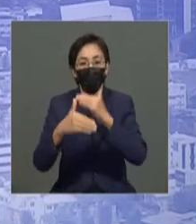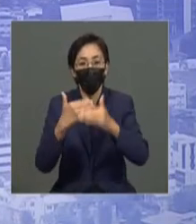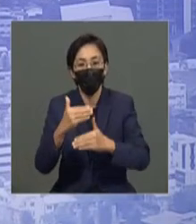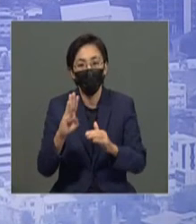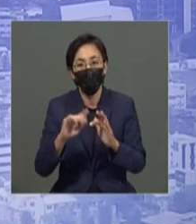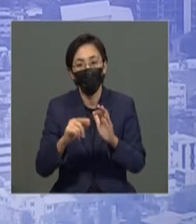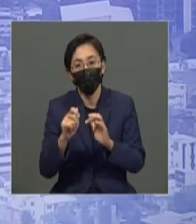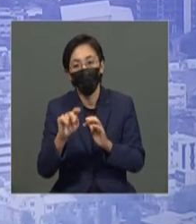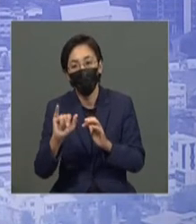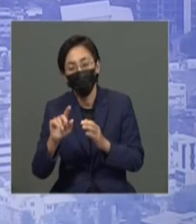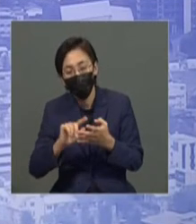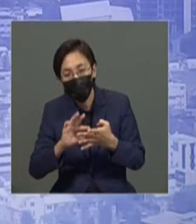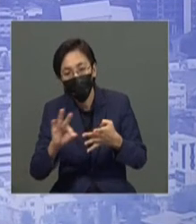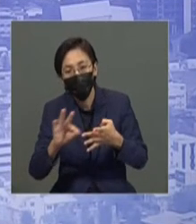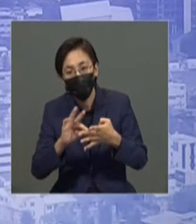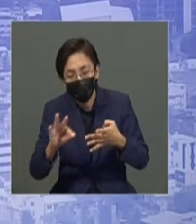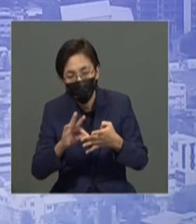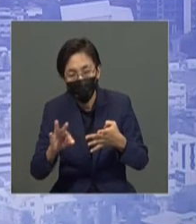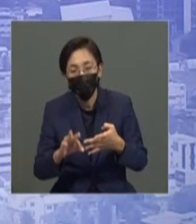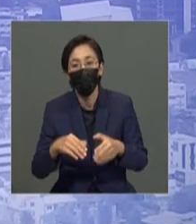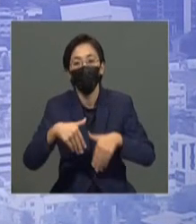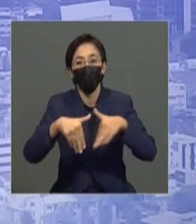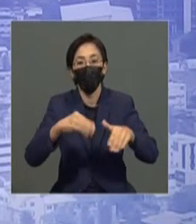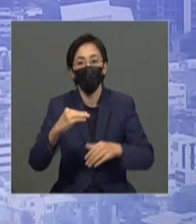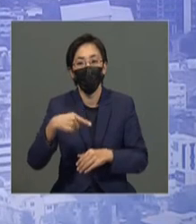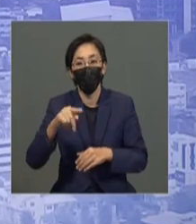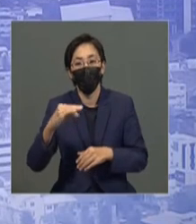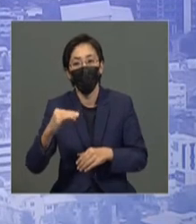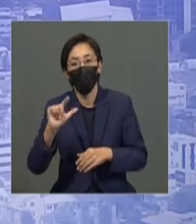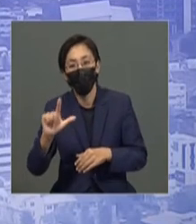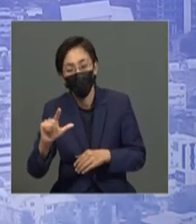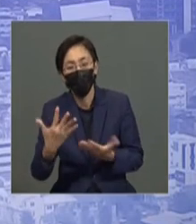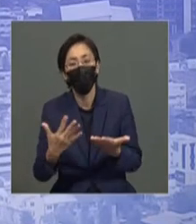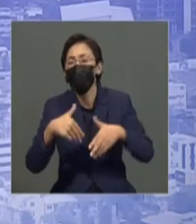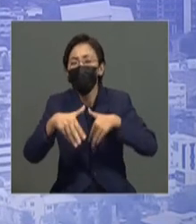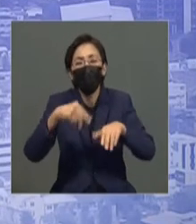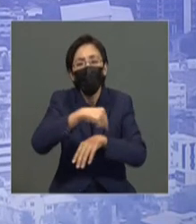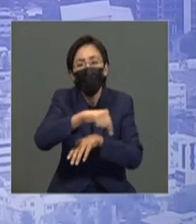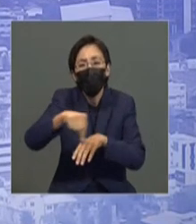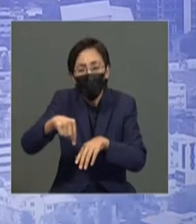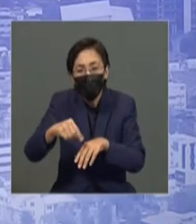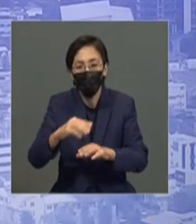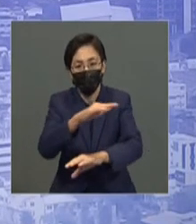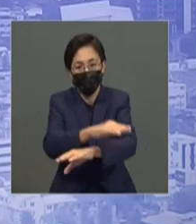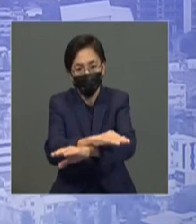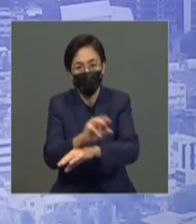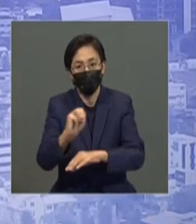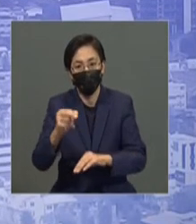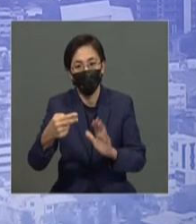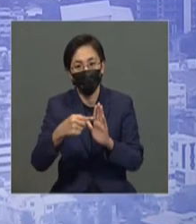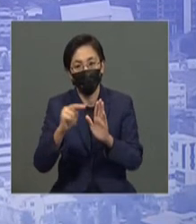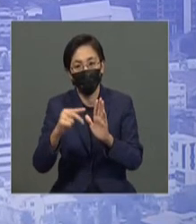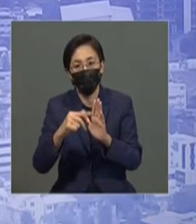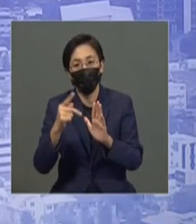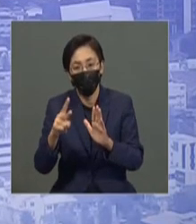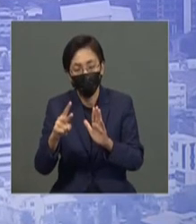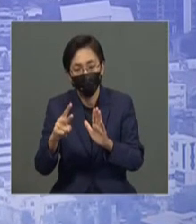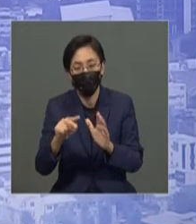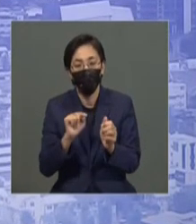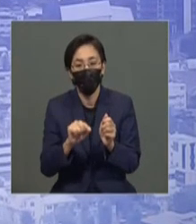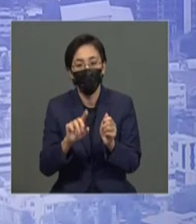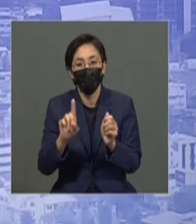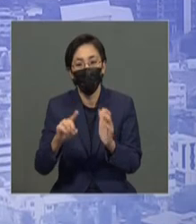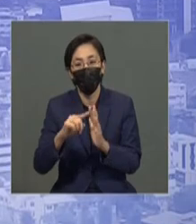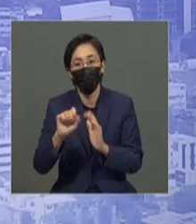ไก่เคหะบ่อนไก่ชุมชนโปโลพระเจนกุหลาบแดง4แยกมหานาคเขตดุสิตเนี่ยนะคะ